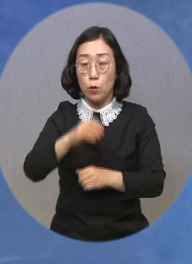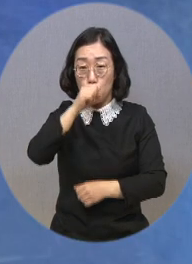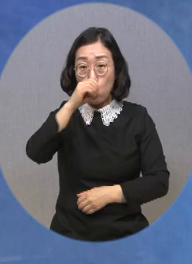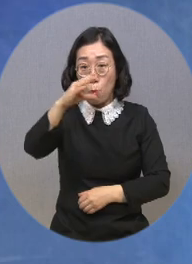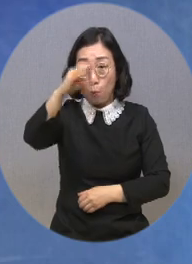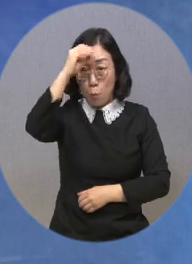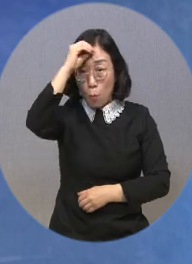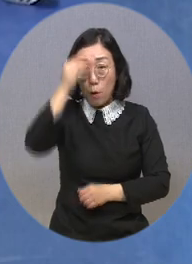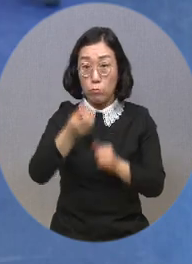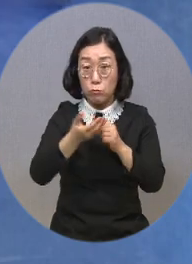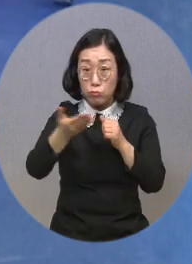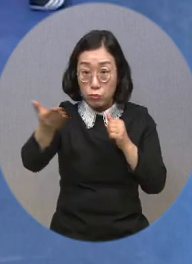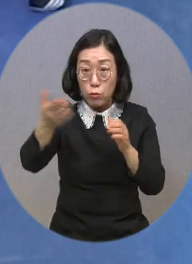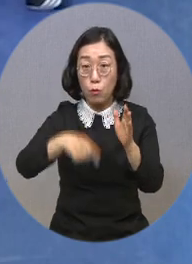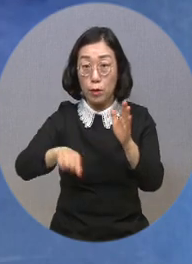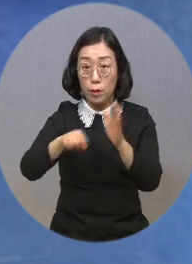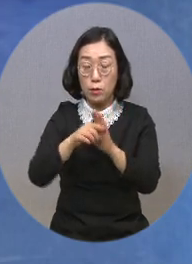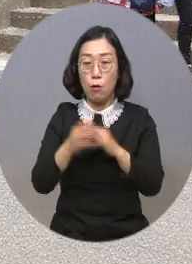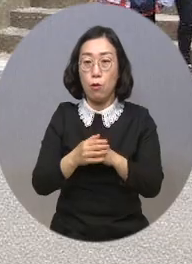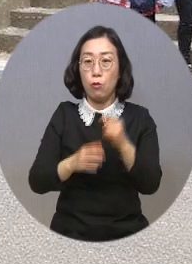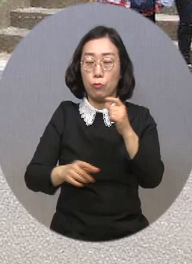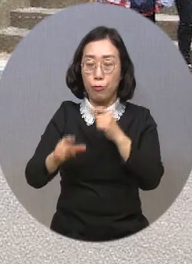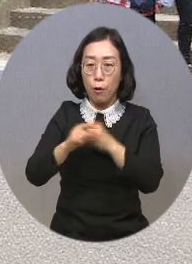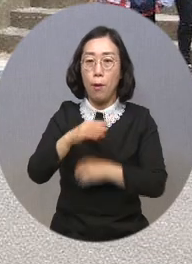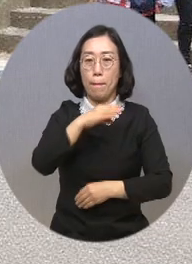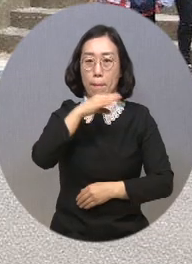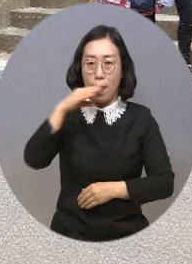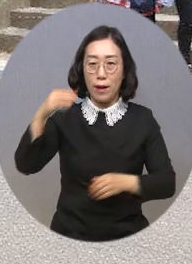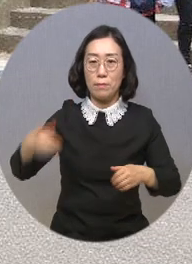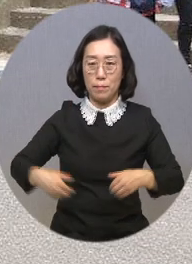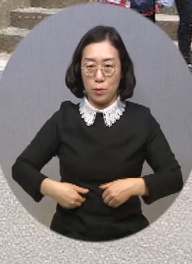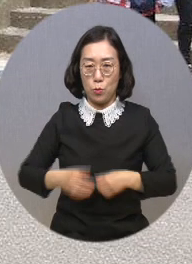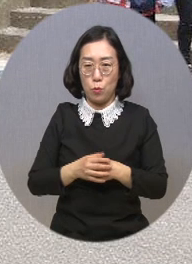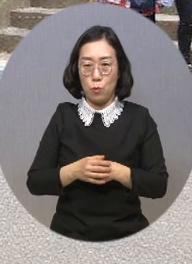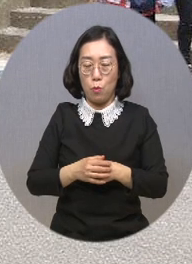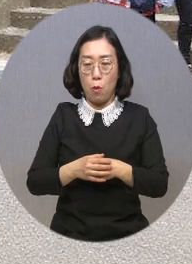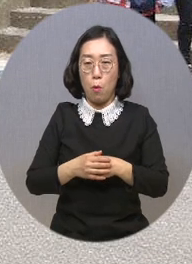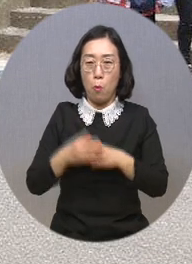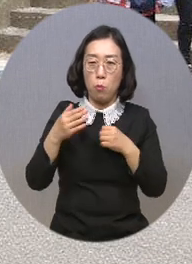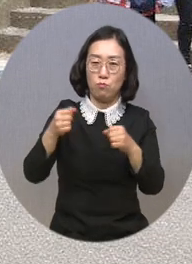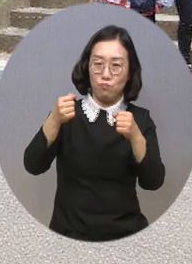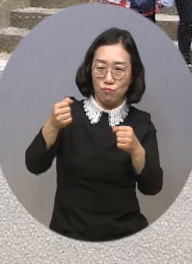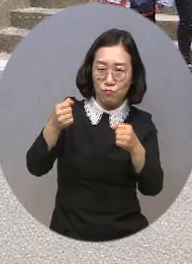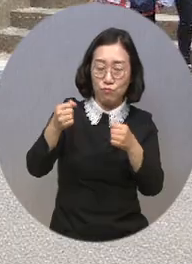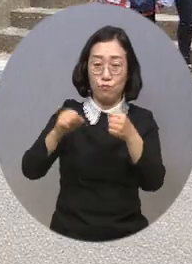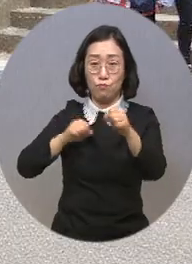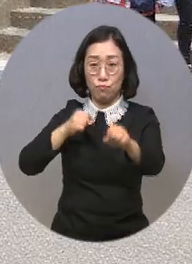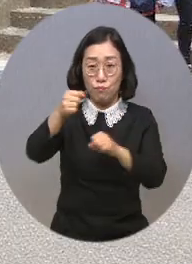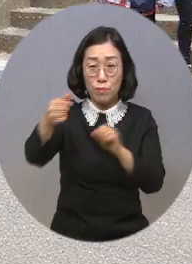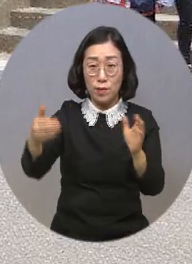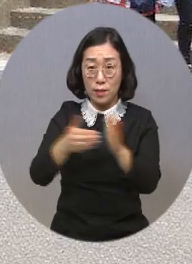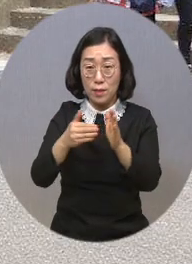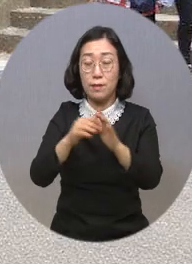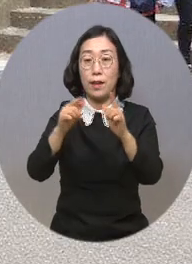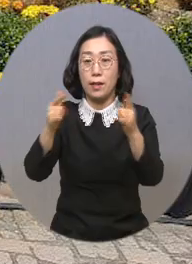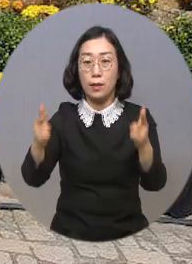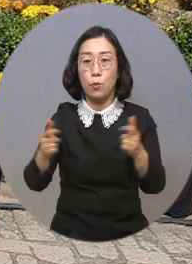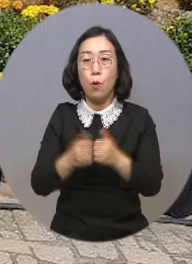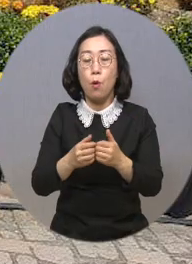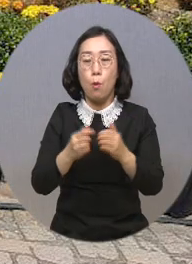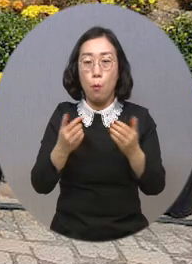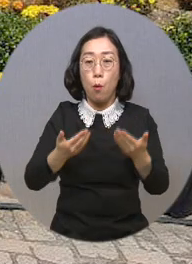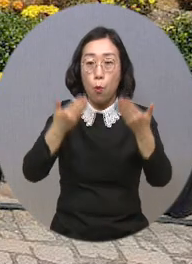된다면 얼마나 아름다운 스포츠인이 될 수 있겠어요. 네. 단지 링 위에서 복싱만으로 챔피언이 되는 게 아니고 봉사와 사회의